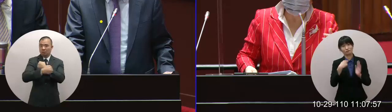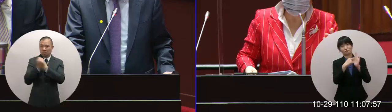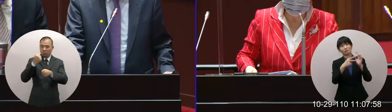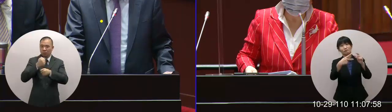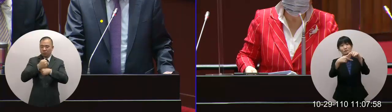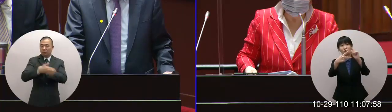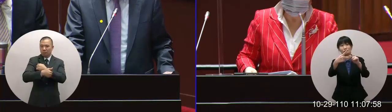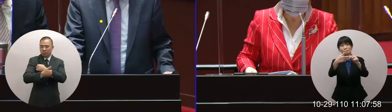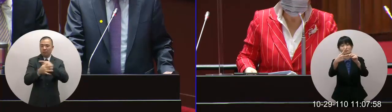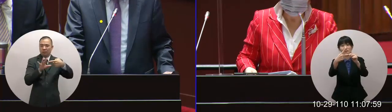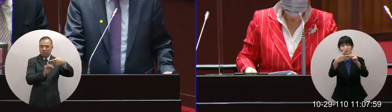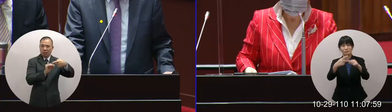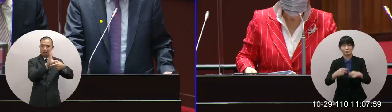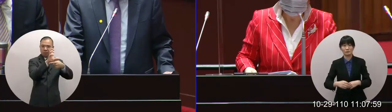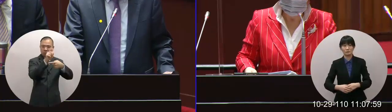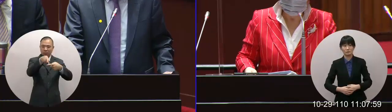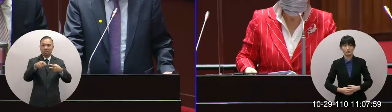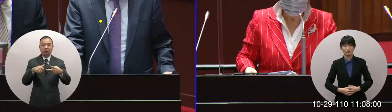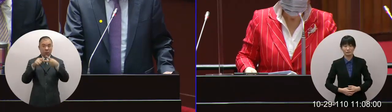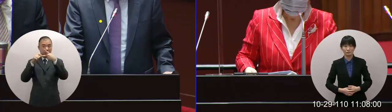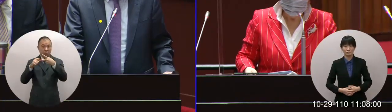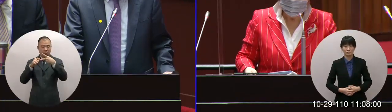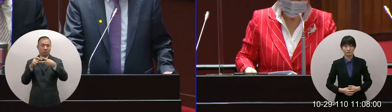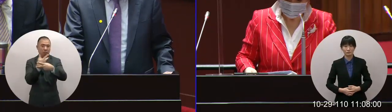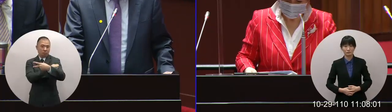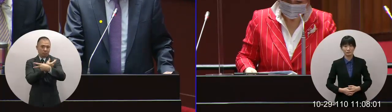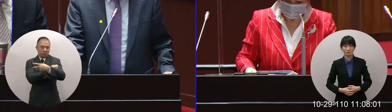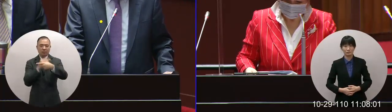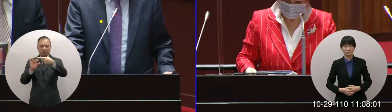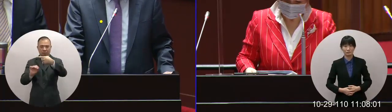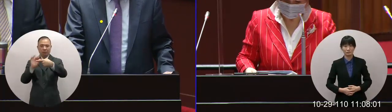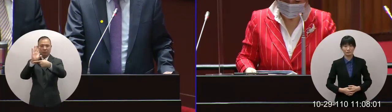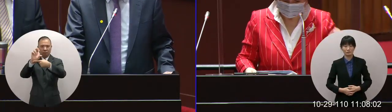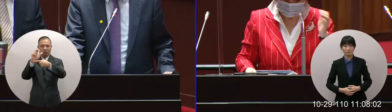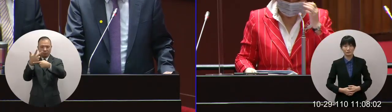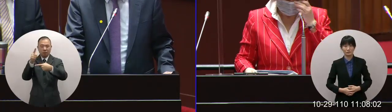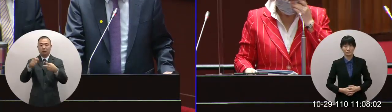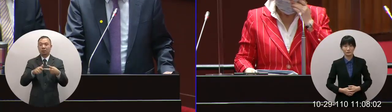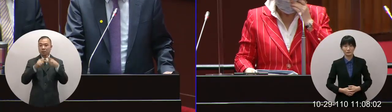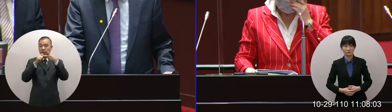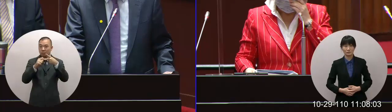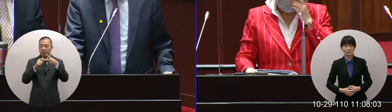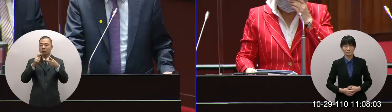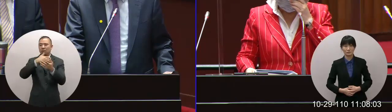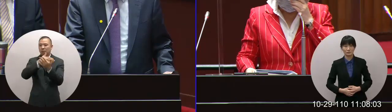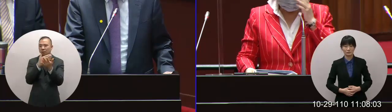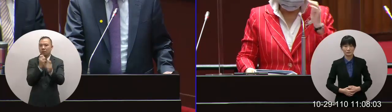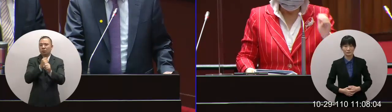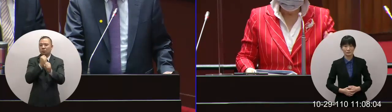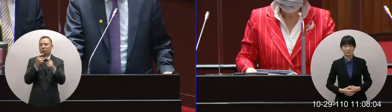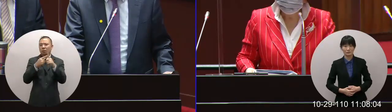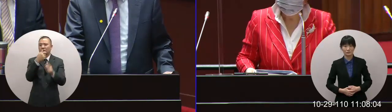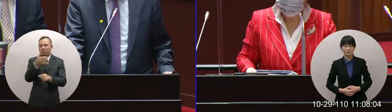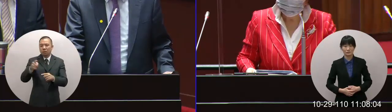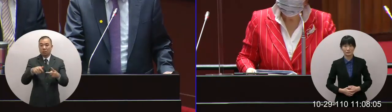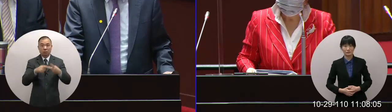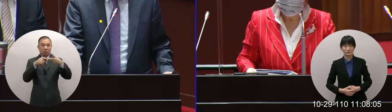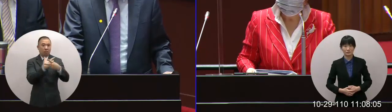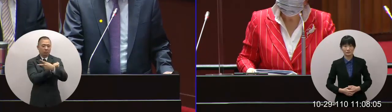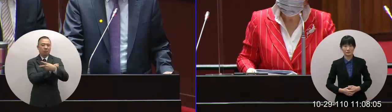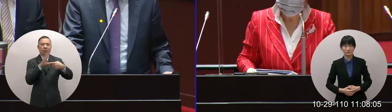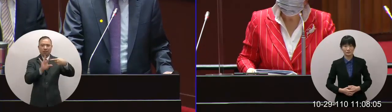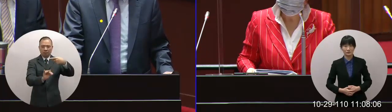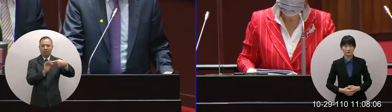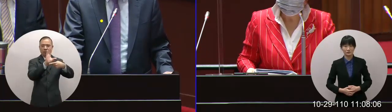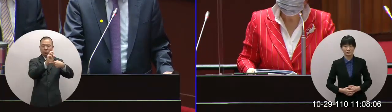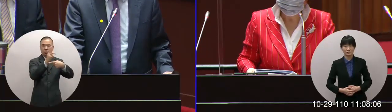剂要完整， 第二剂有97%。好，然后第二线的第二类的工作人员，我们大概第二季也达到92%，第三类